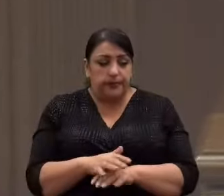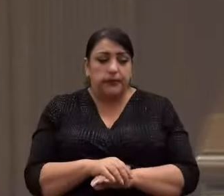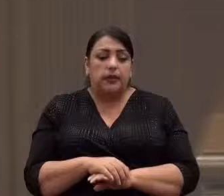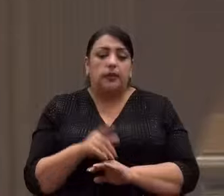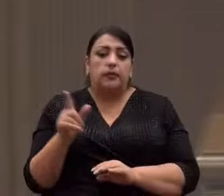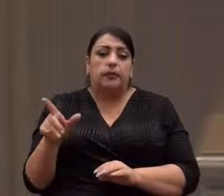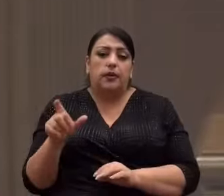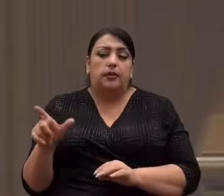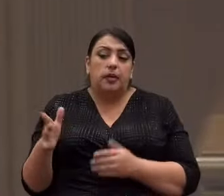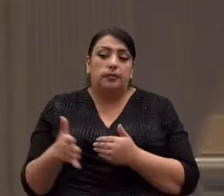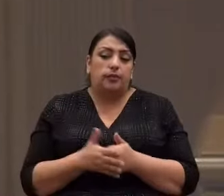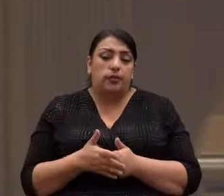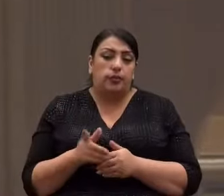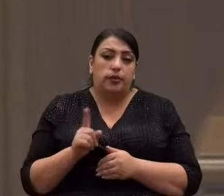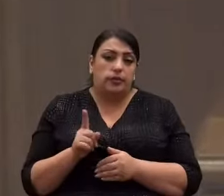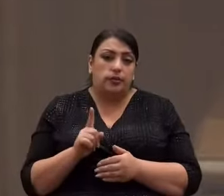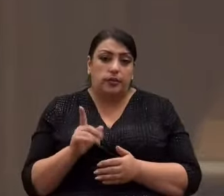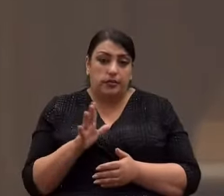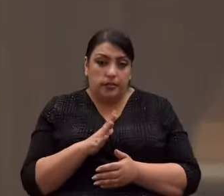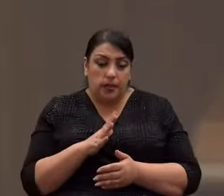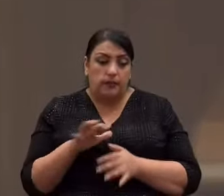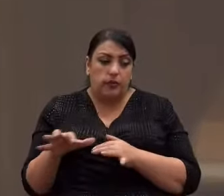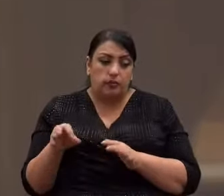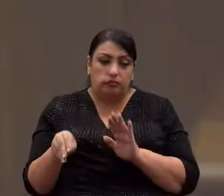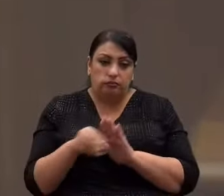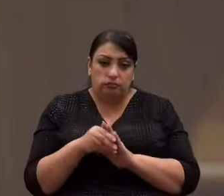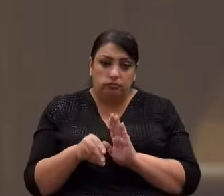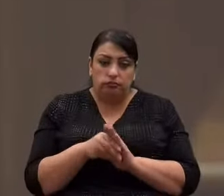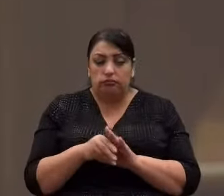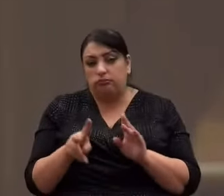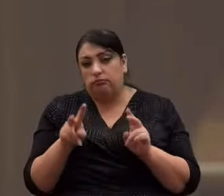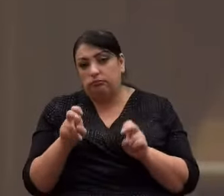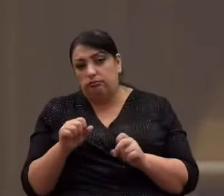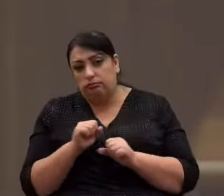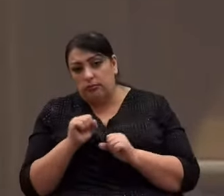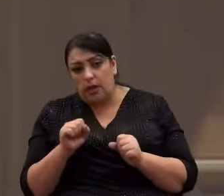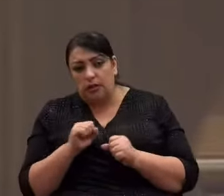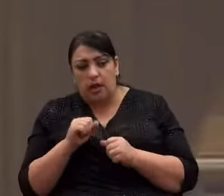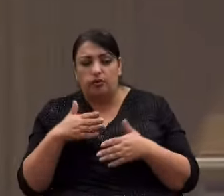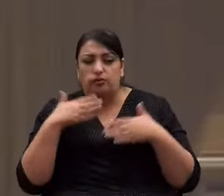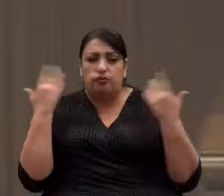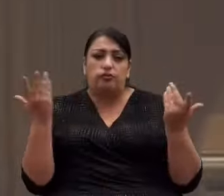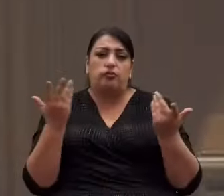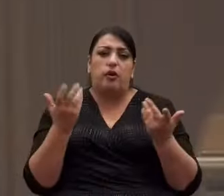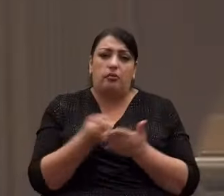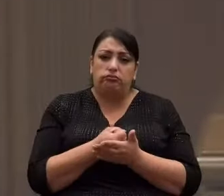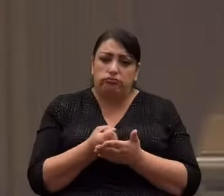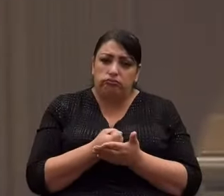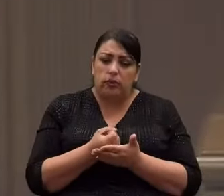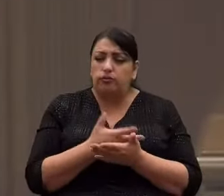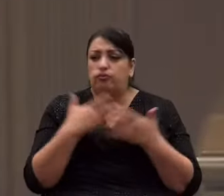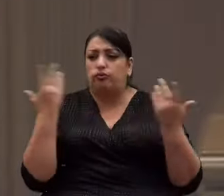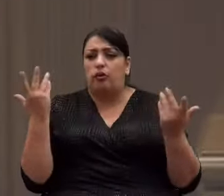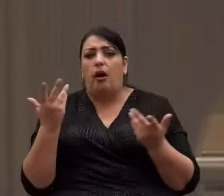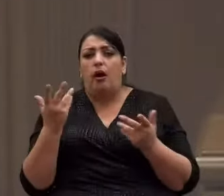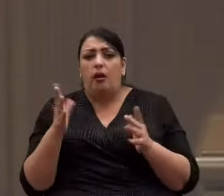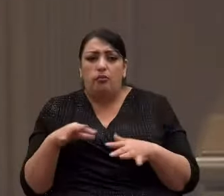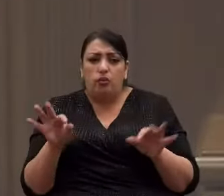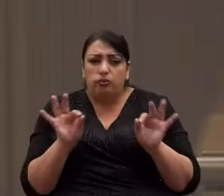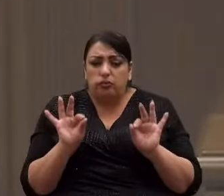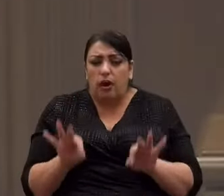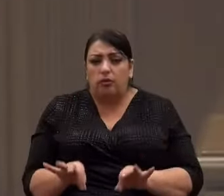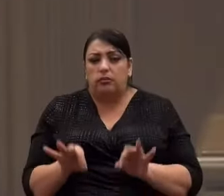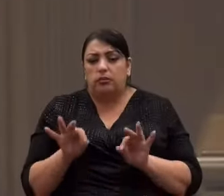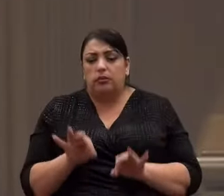բանը կար հա որ կոռուպցիայի դեմ պայքարը չի գնում մեր ուզած տեմպերով եւ նման տեստ